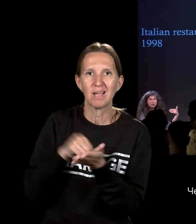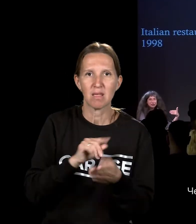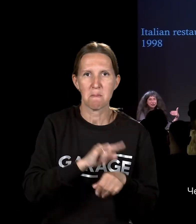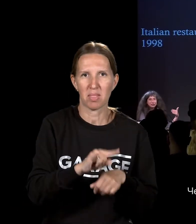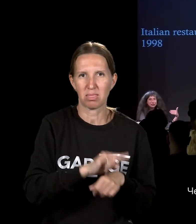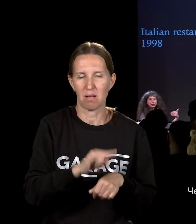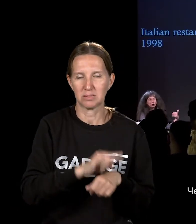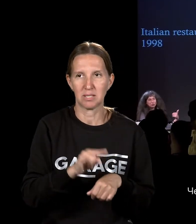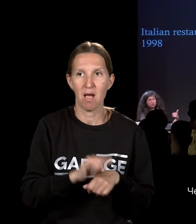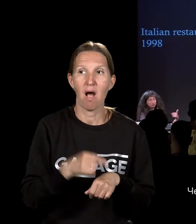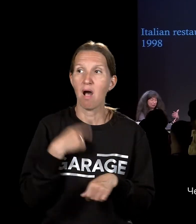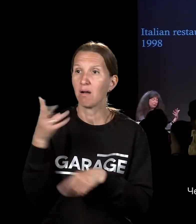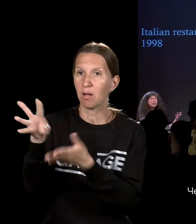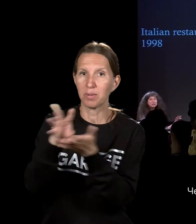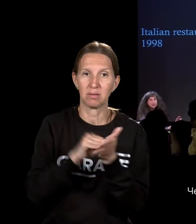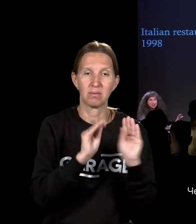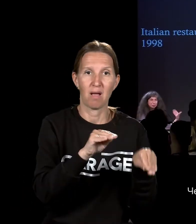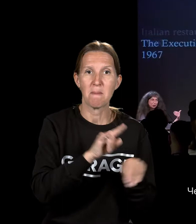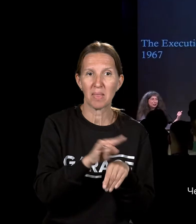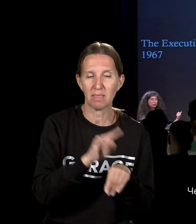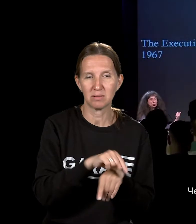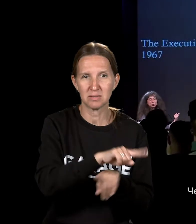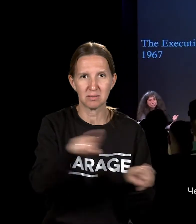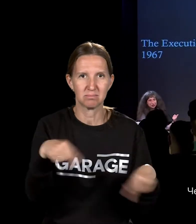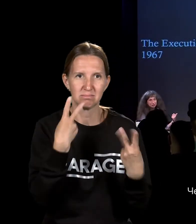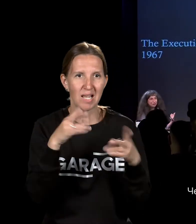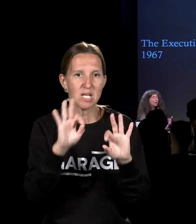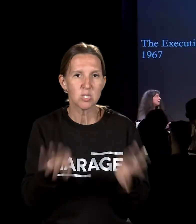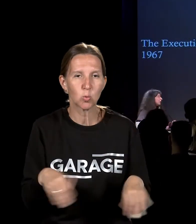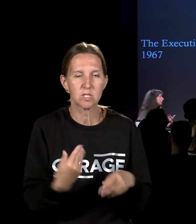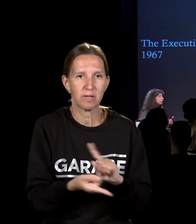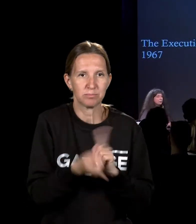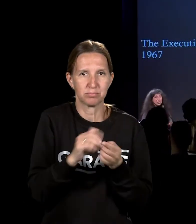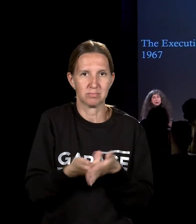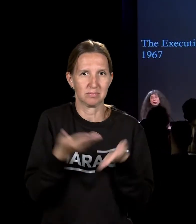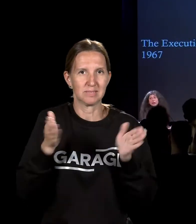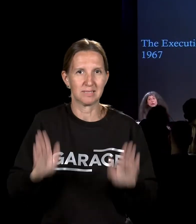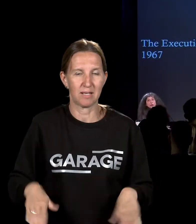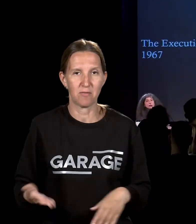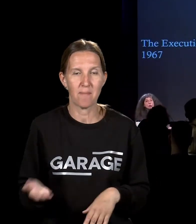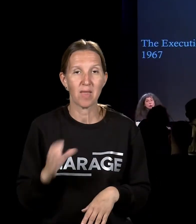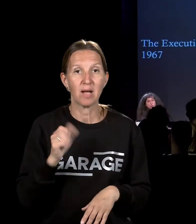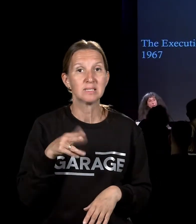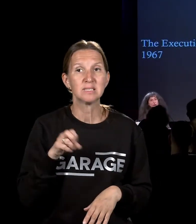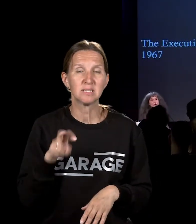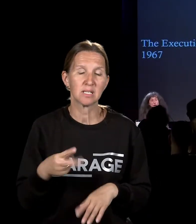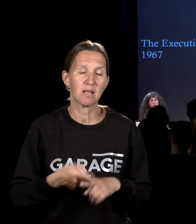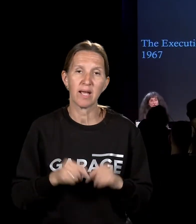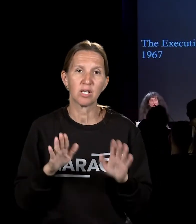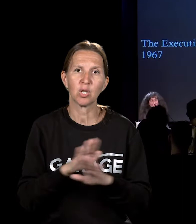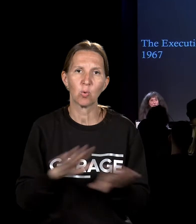предмет имитации осознания, собственно, фейковости, она может стать искусством заново. При этом, естественно, сигал — это не только